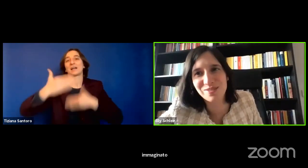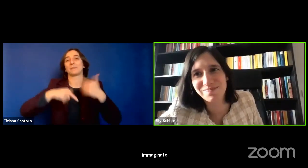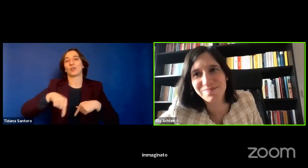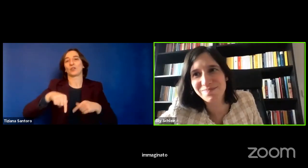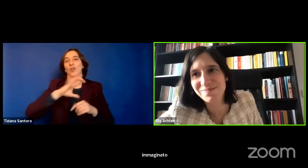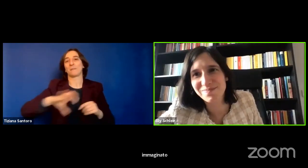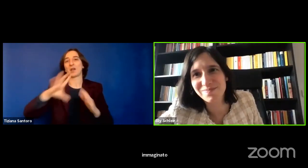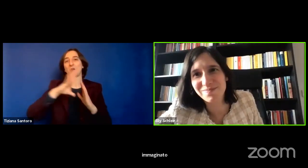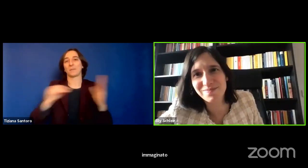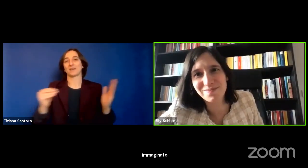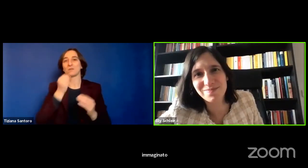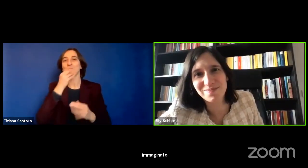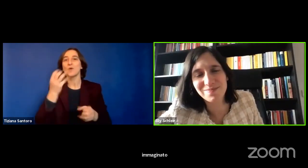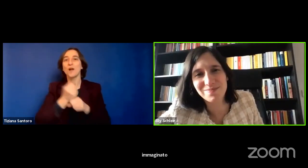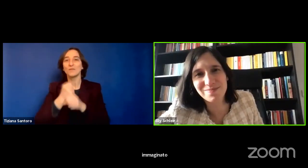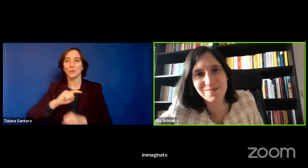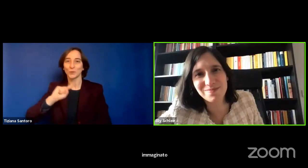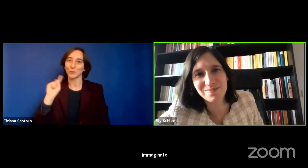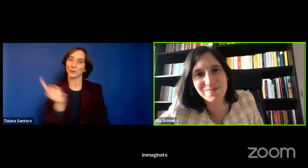tutti voi.